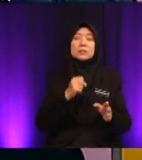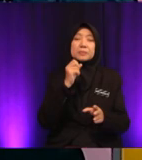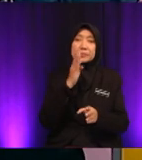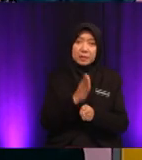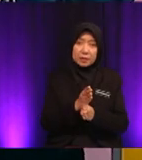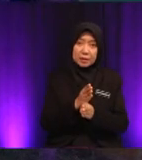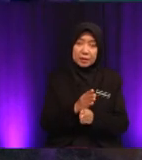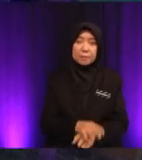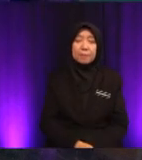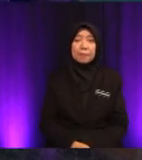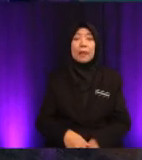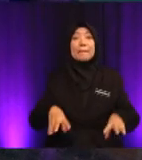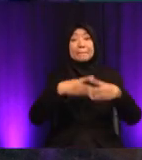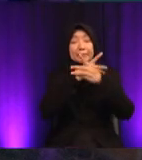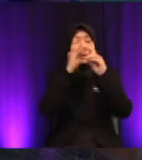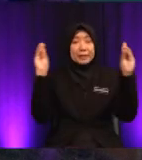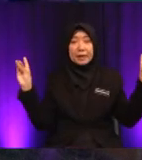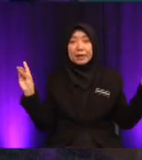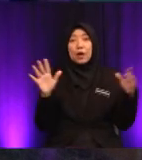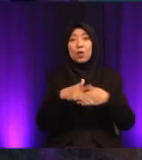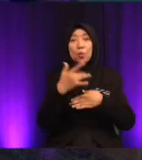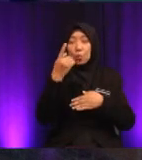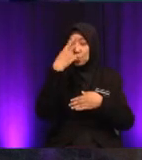ini pendendahan awal